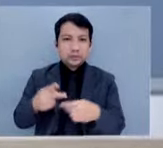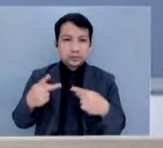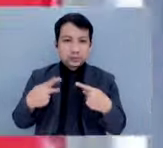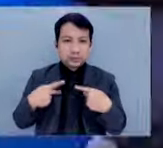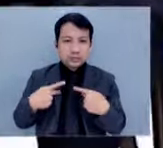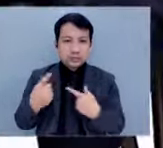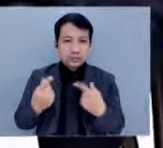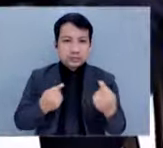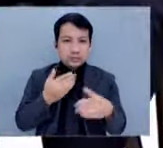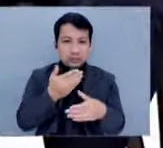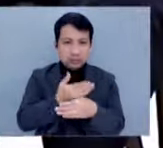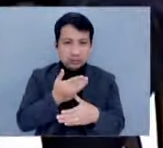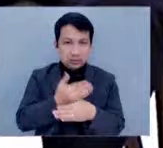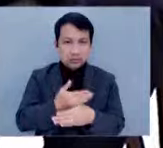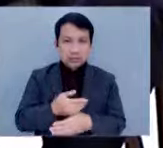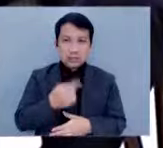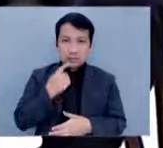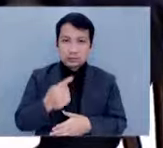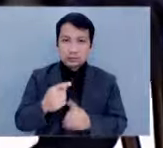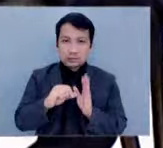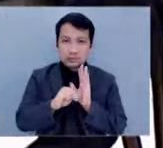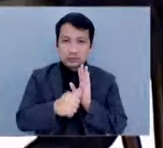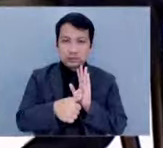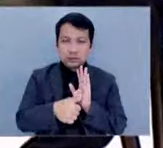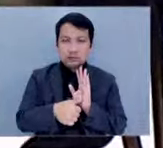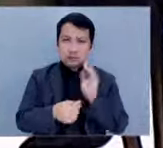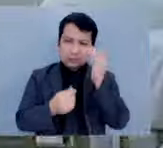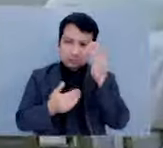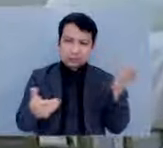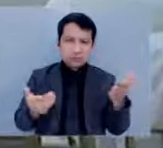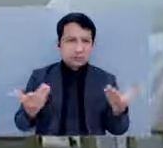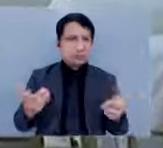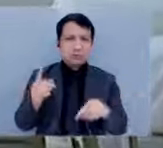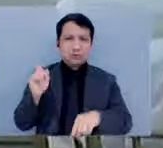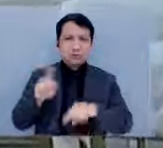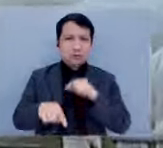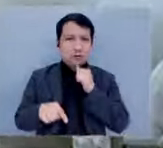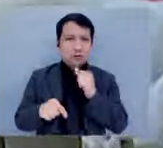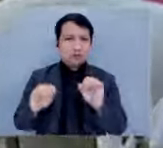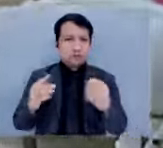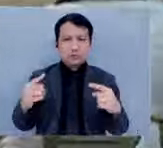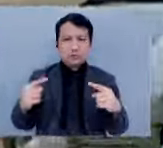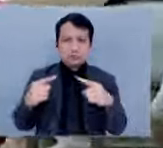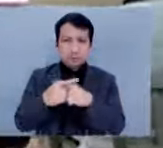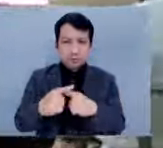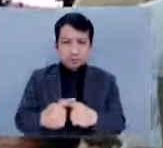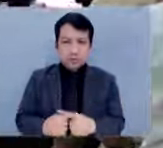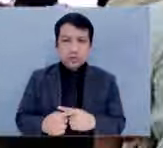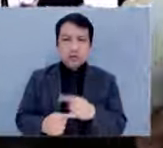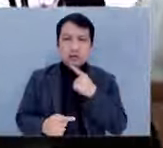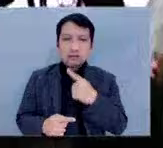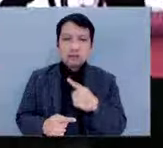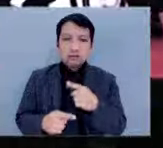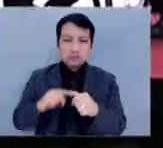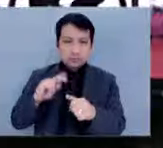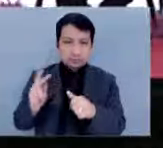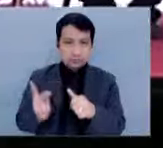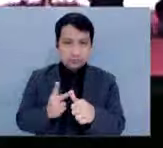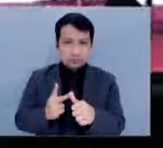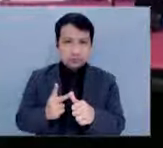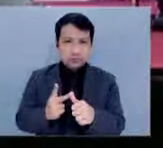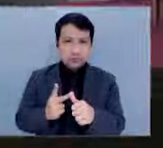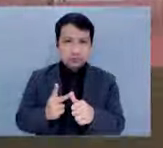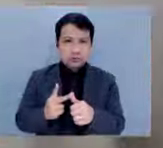gumagambala rito. Giit naman ni Pangulong Bongbong Marcos, walang may gusto ng gulo. Katunayan, prioridad ng Pilipinas ang